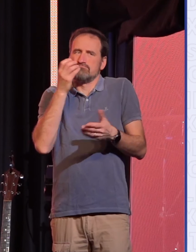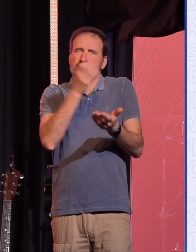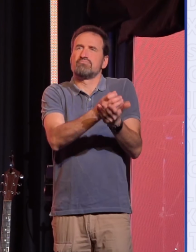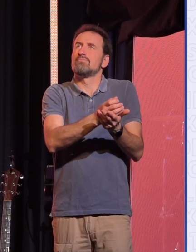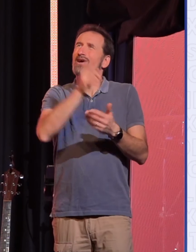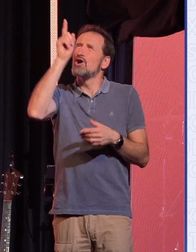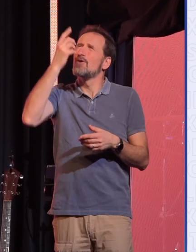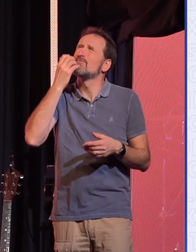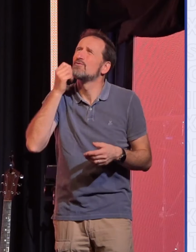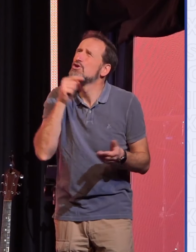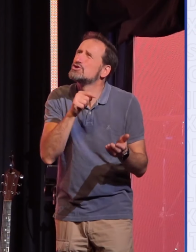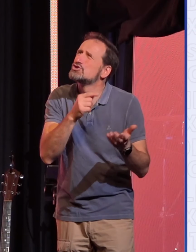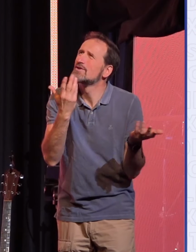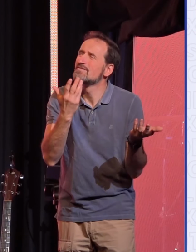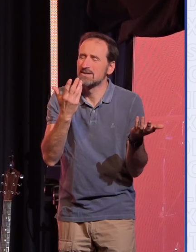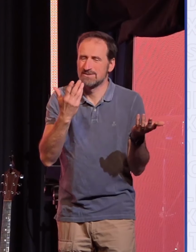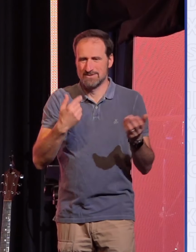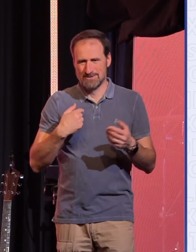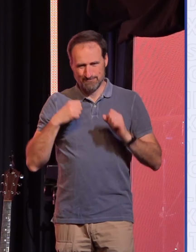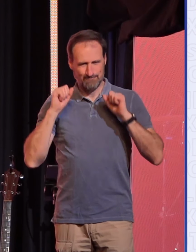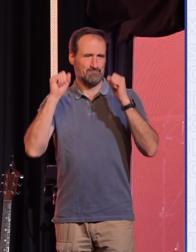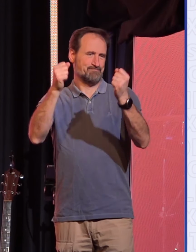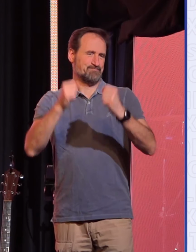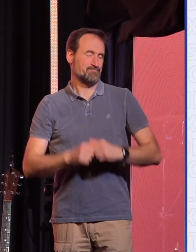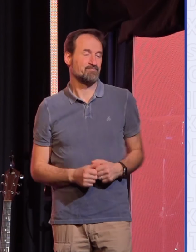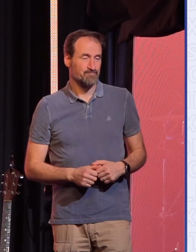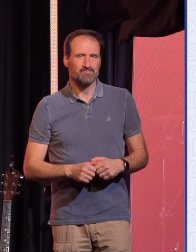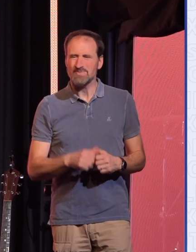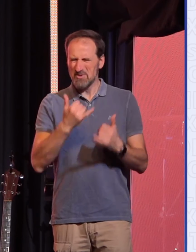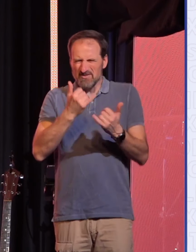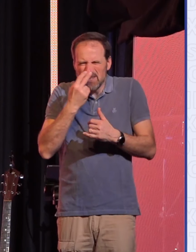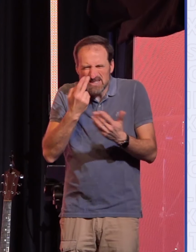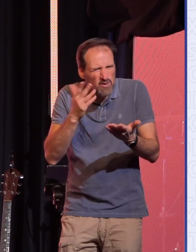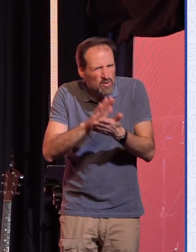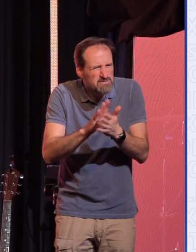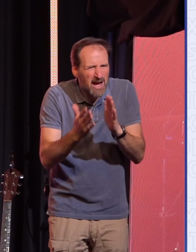aussehen? Dafür lesen wir weiter in Kolosser 3, Vers 5.